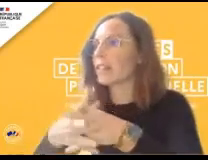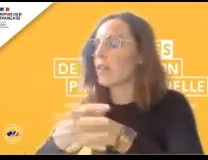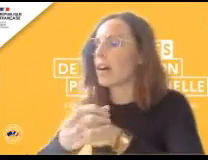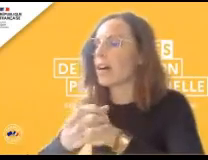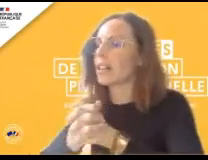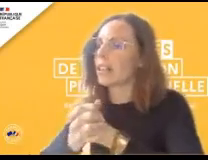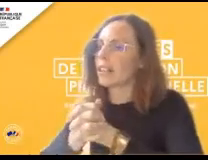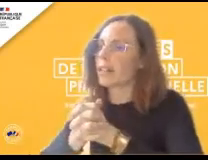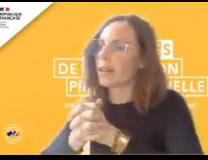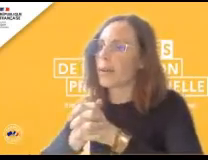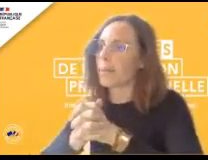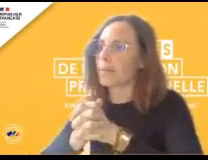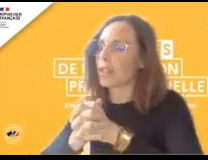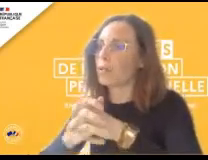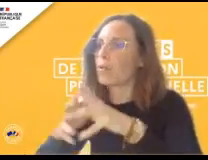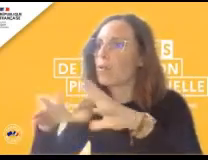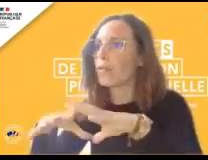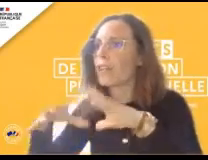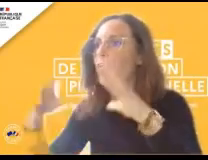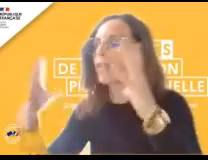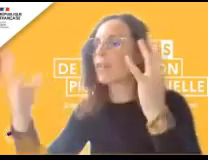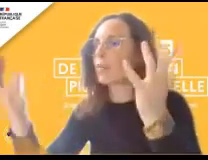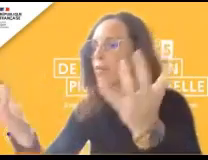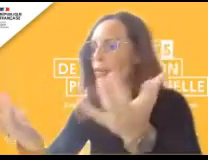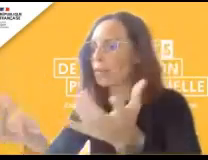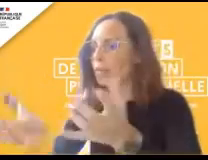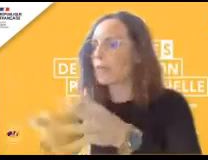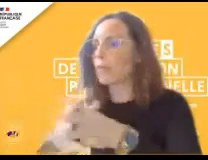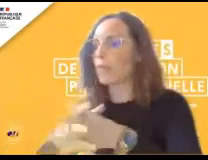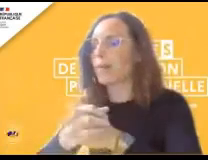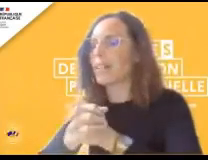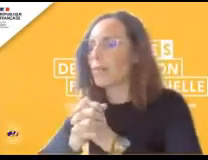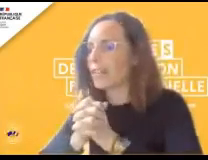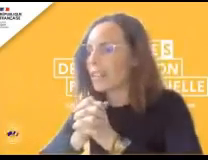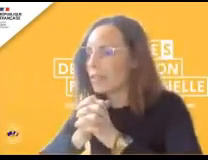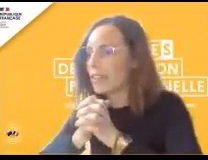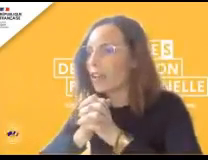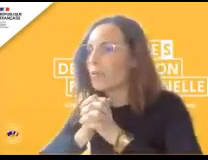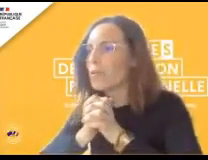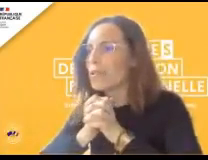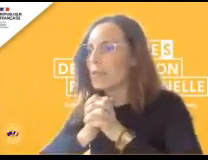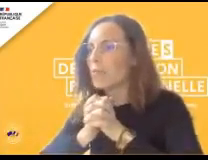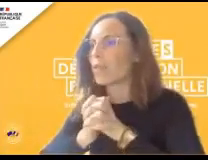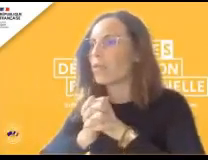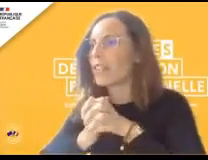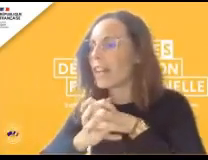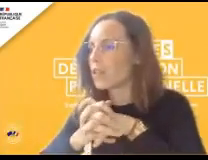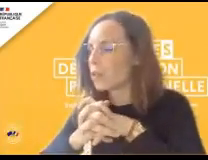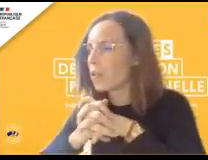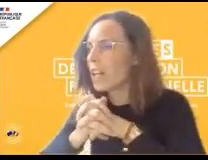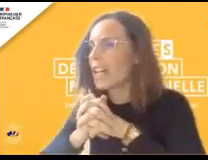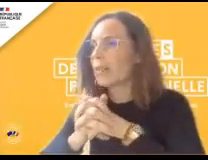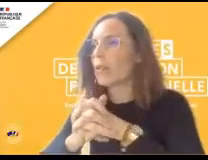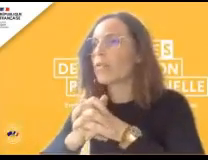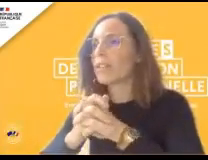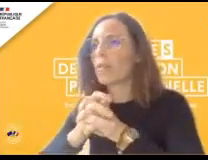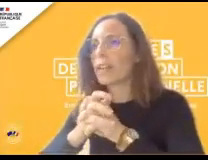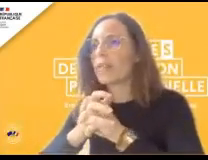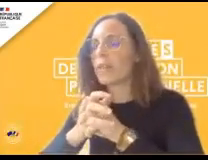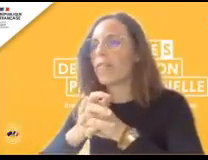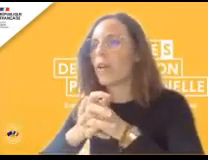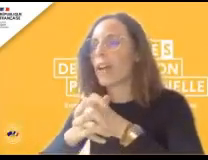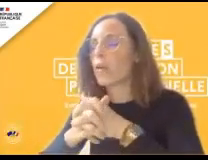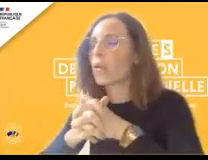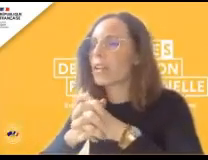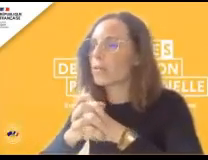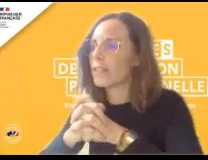des territoires. Donc, le fait d'être plusieurs structures, ça nous permet d'avoir des lieux d'accueil multiples dans toute la région. Donc, au sein de ce